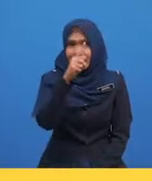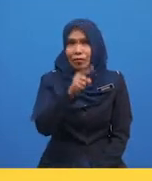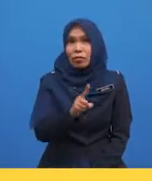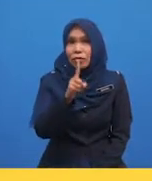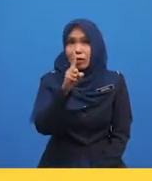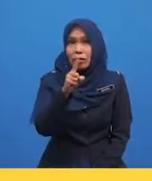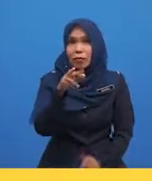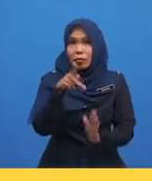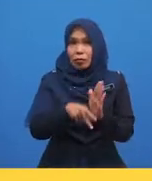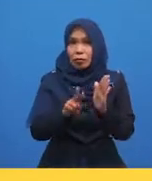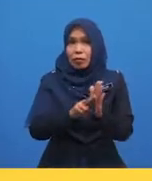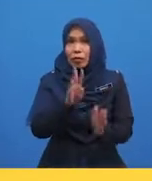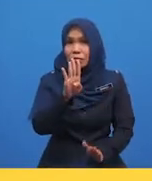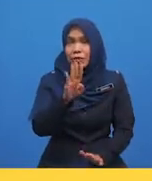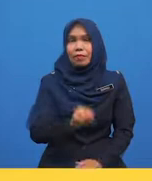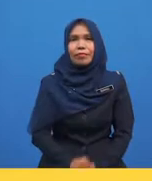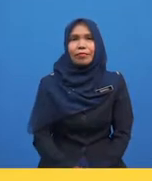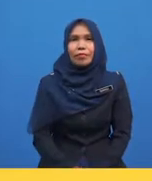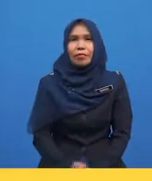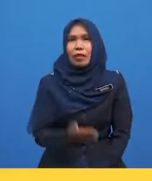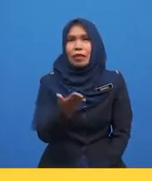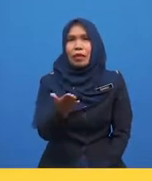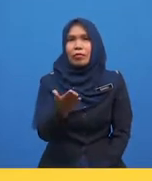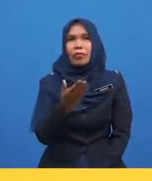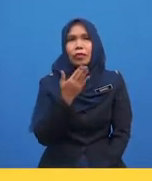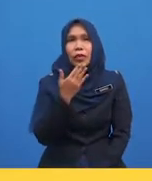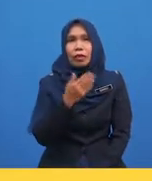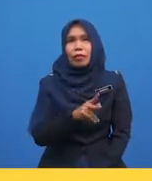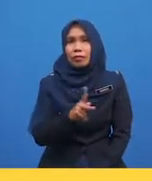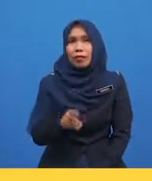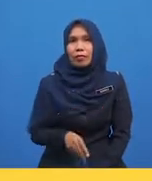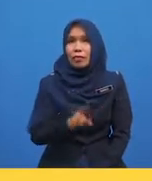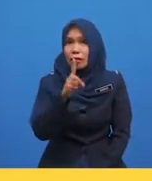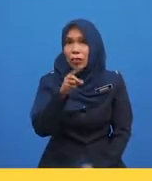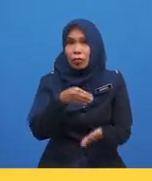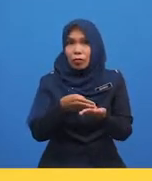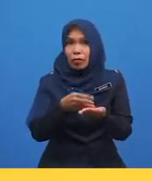Untuk 1/4, kamu warnakan 1 bahagian.